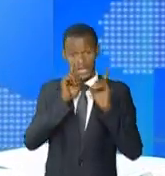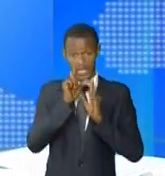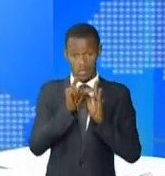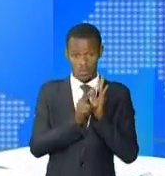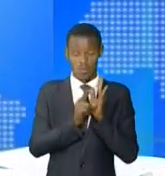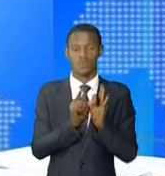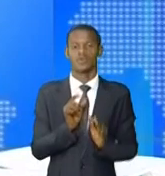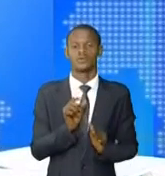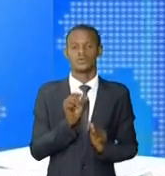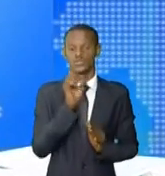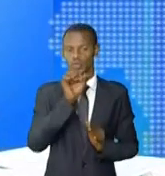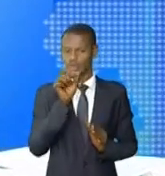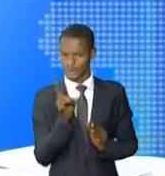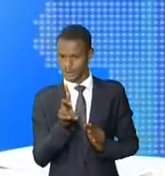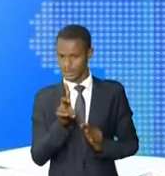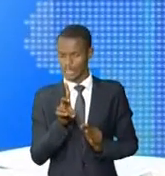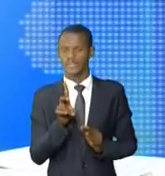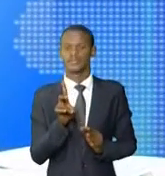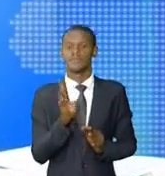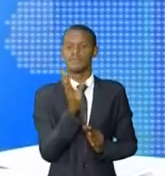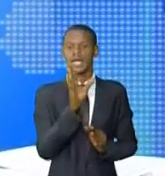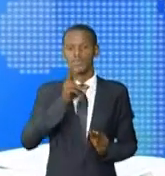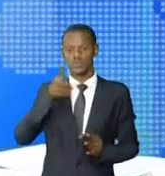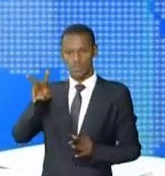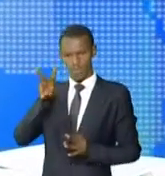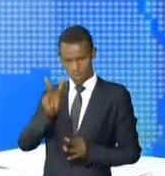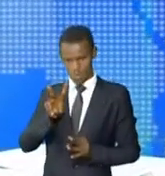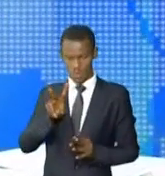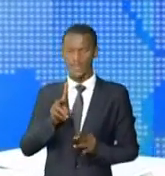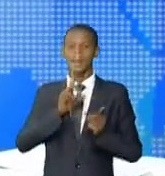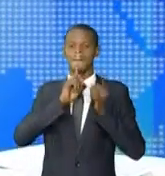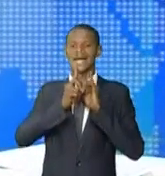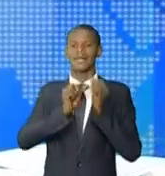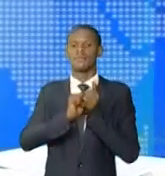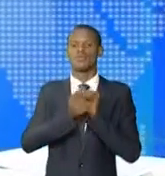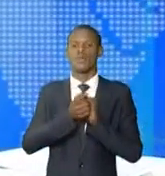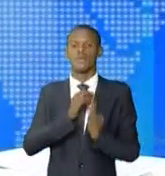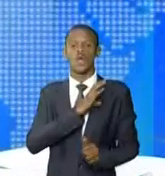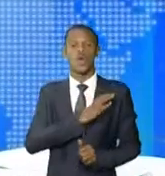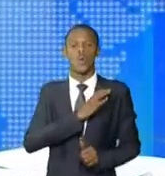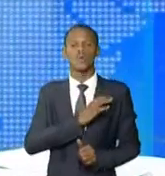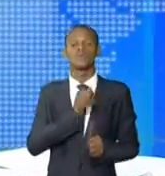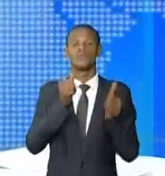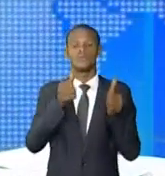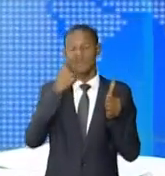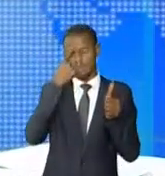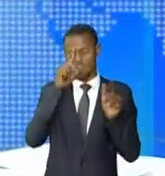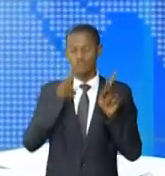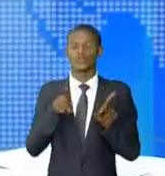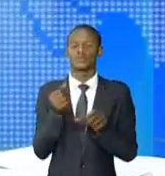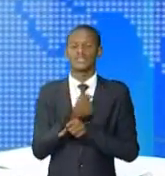017/2002 du 3 octobre 2002 portant code de bonne conduite de l'agent public de l'État.